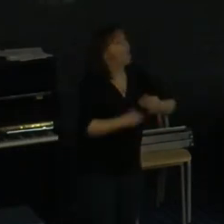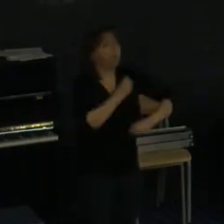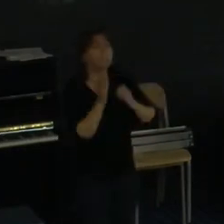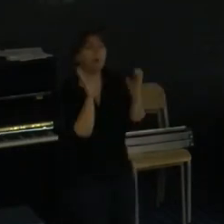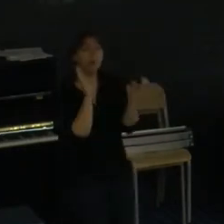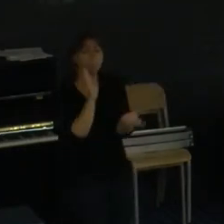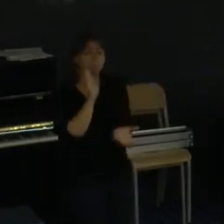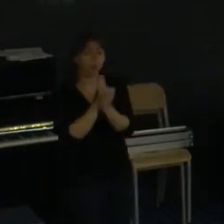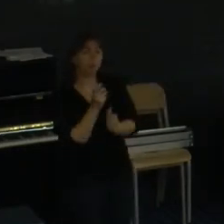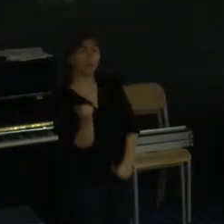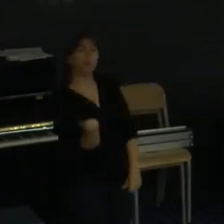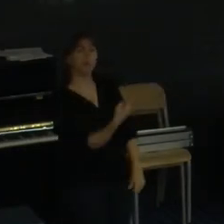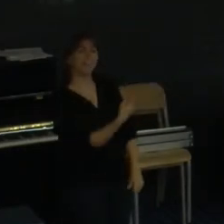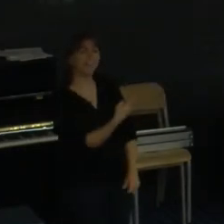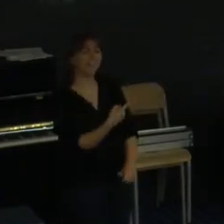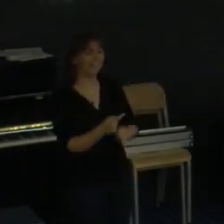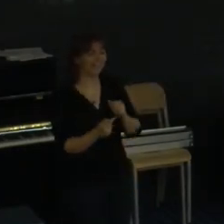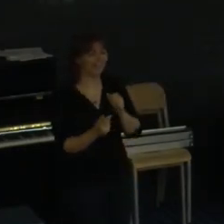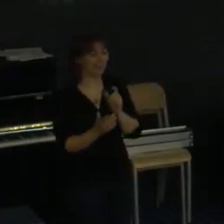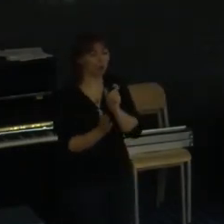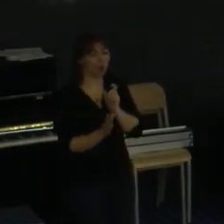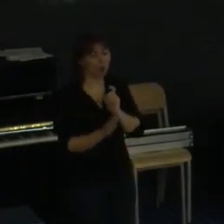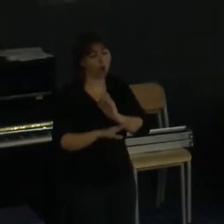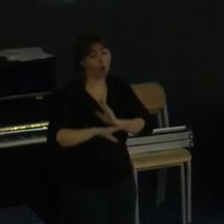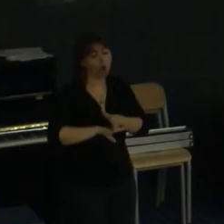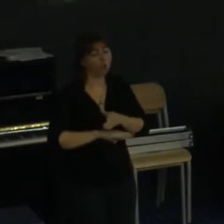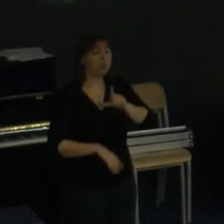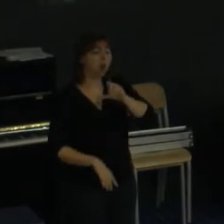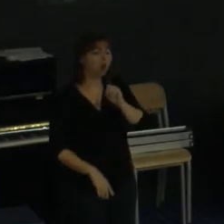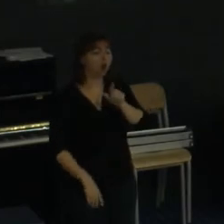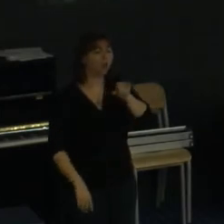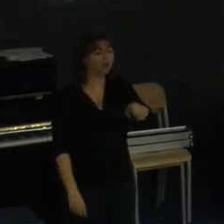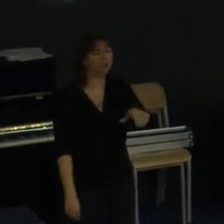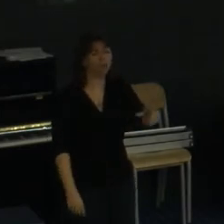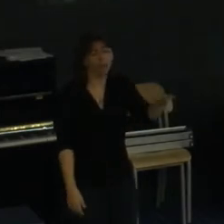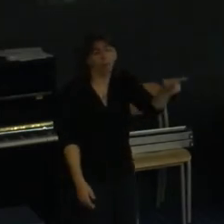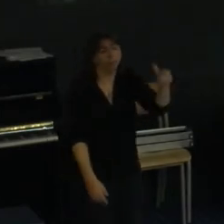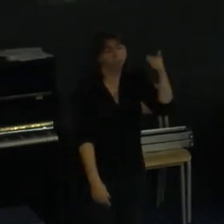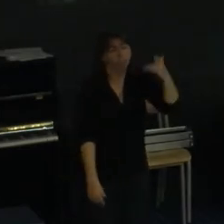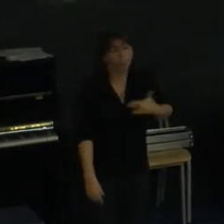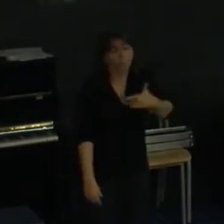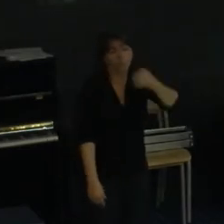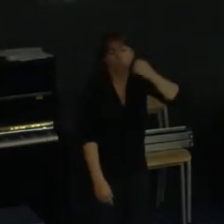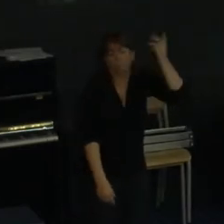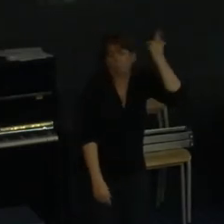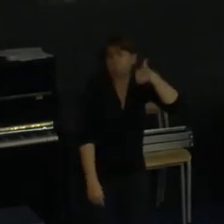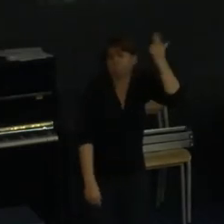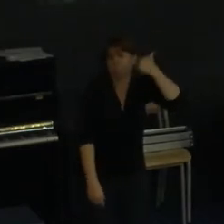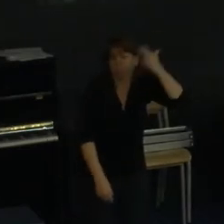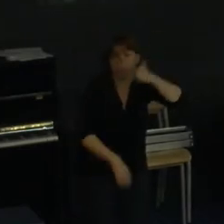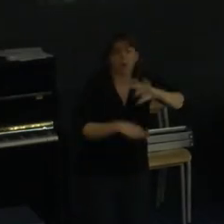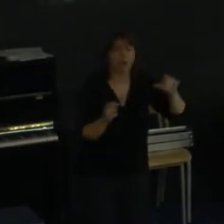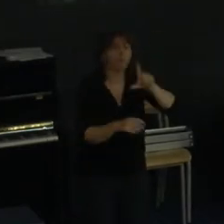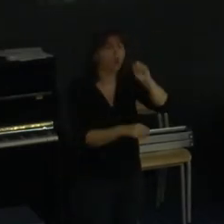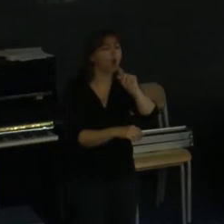logging. Module logging, on l'utilise à tort et à travers. J'ai déjà vu des projets qui l'utilisaient, et en fait, on se dit, on va aller le mettre dans les logs, comme